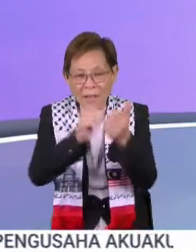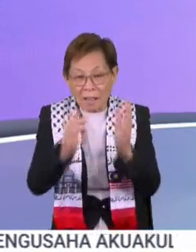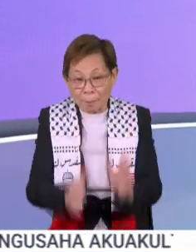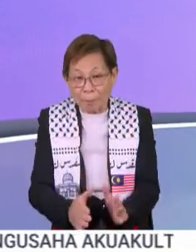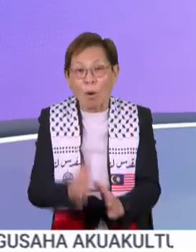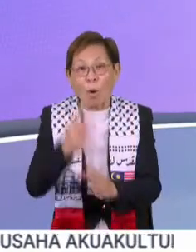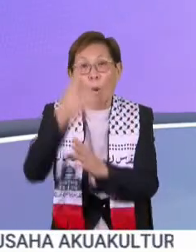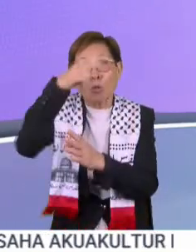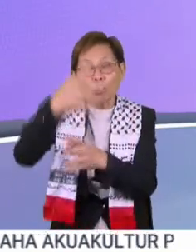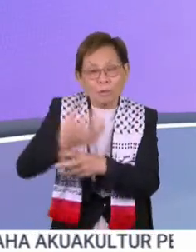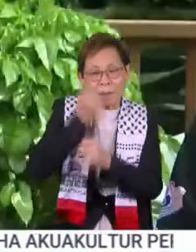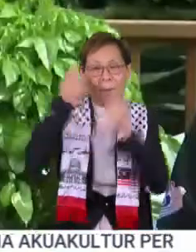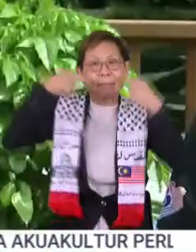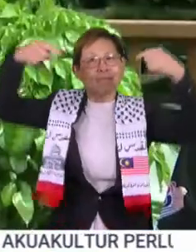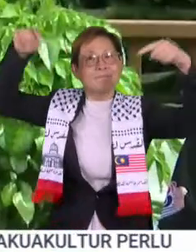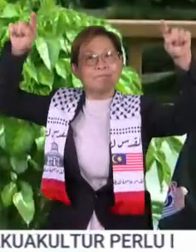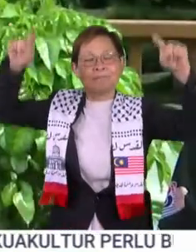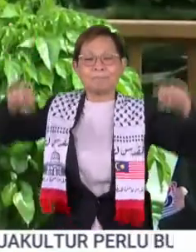mencapai kejayaan.